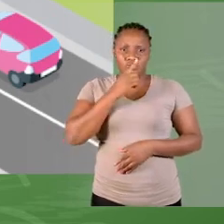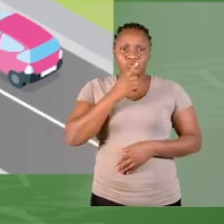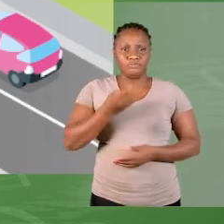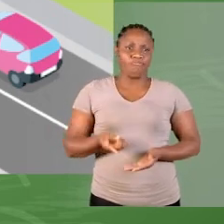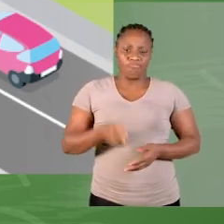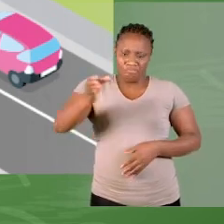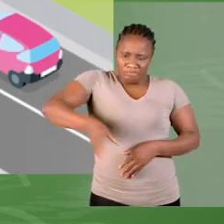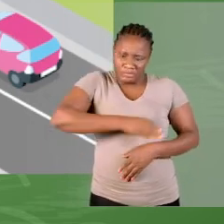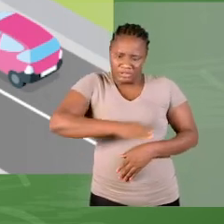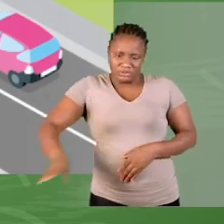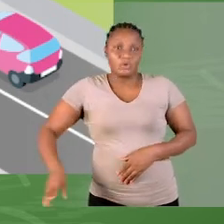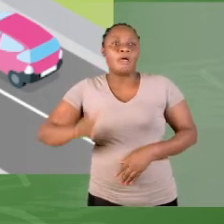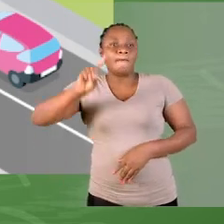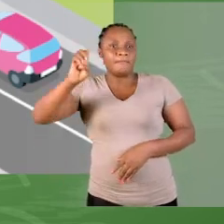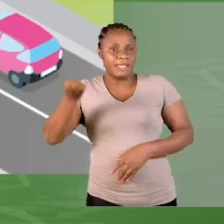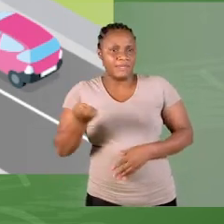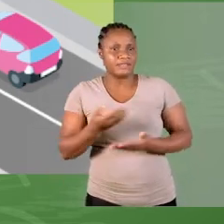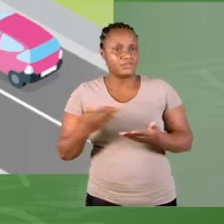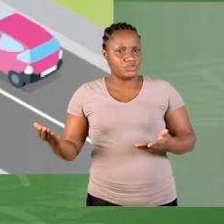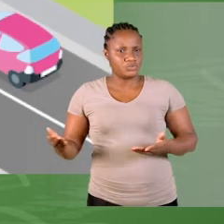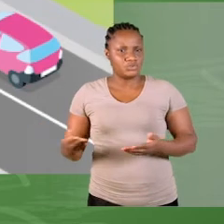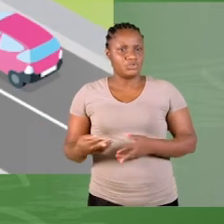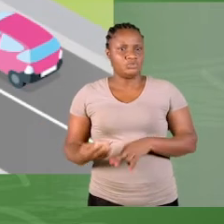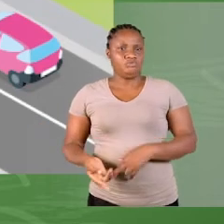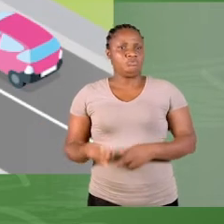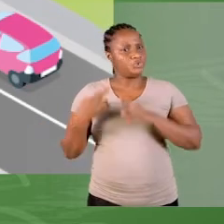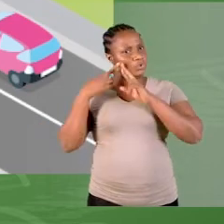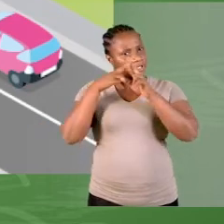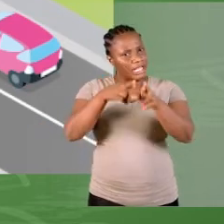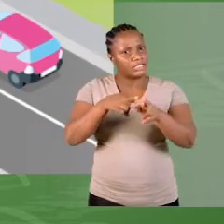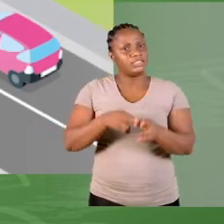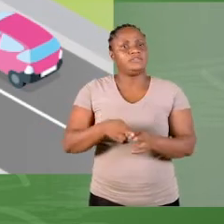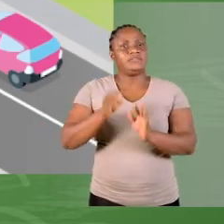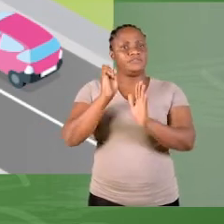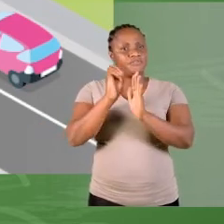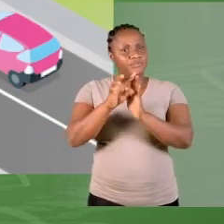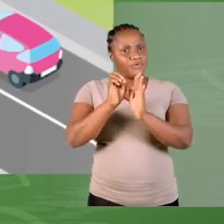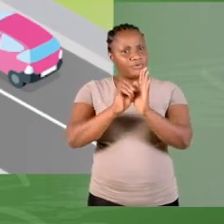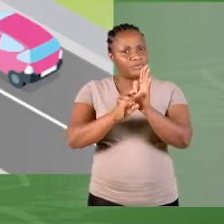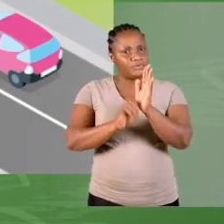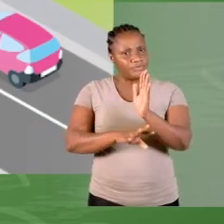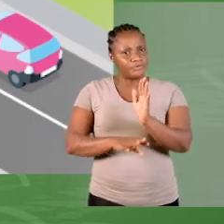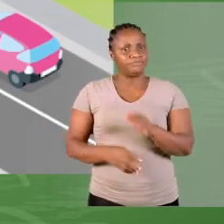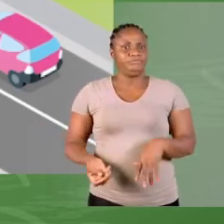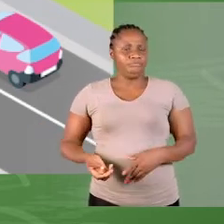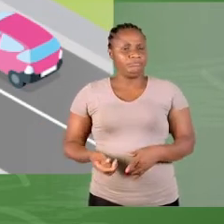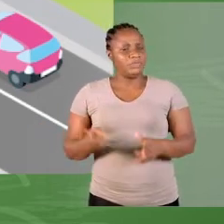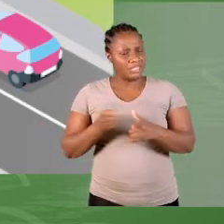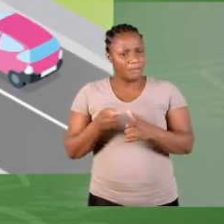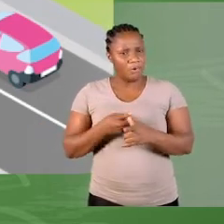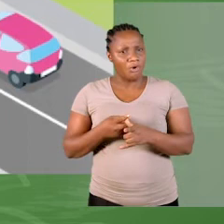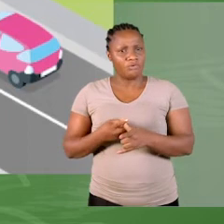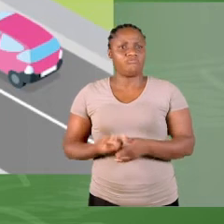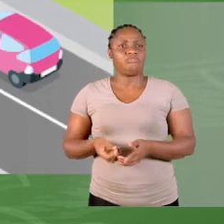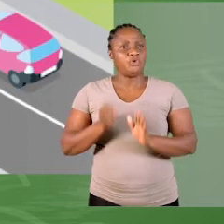intersection. La première des choses, j'observe, s'il y a un feu tricolore, alors j'attends que le feu soit rouge à